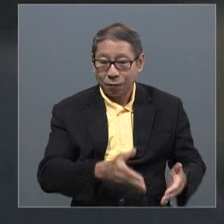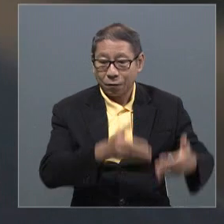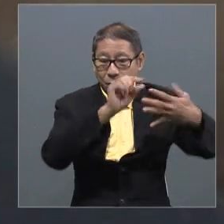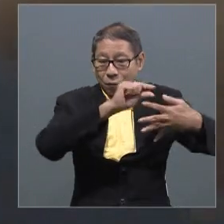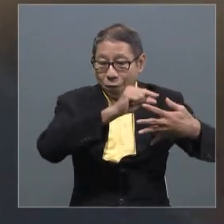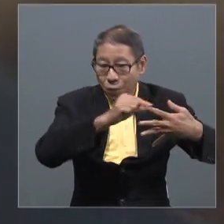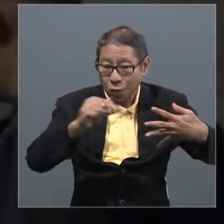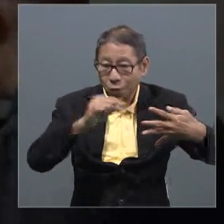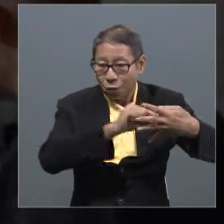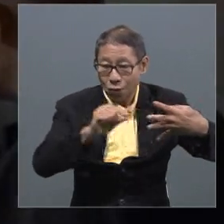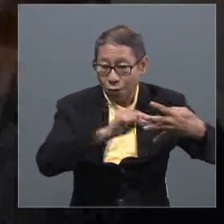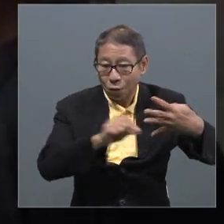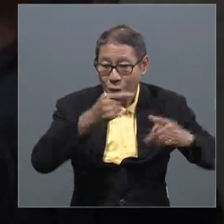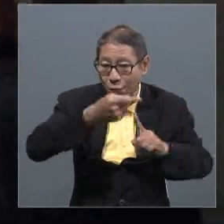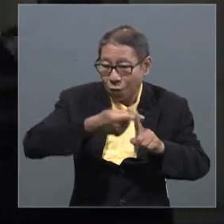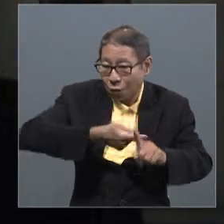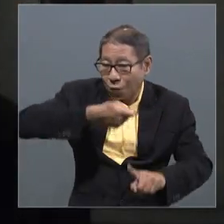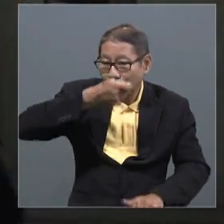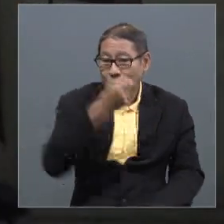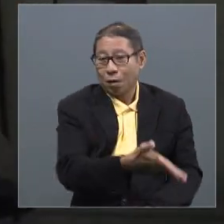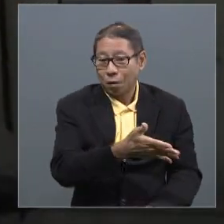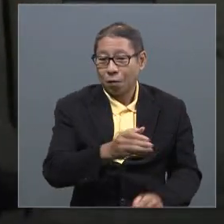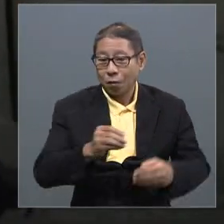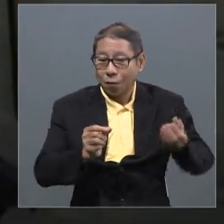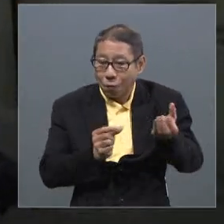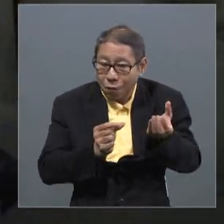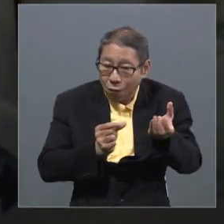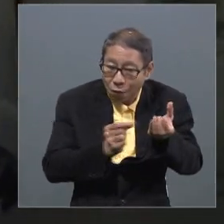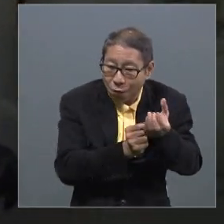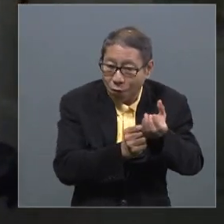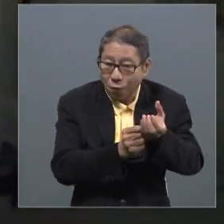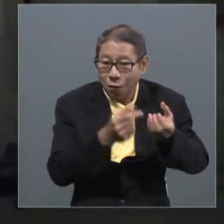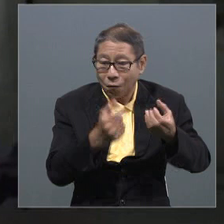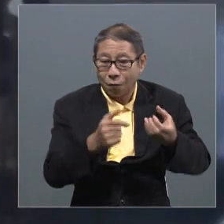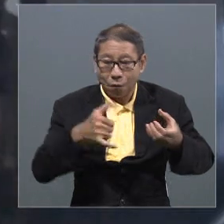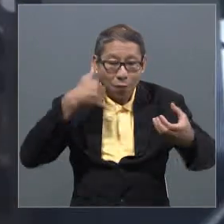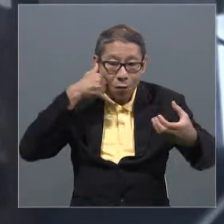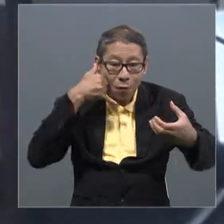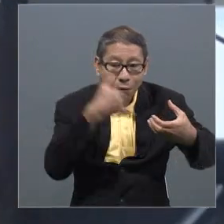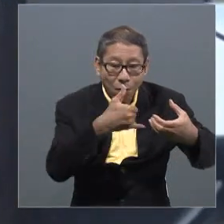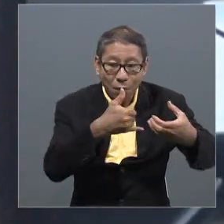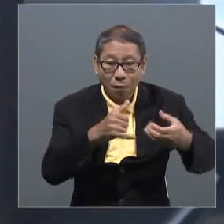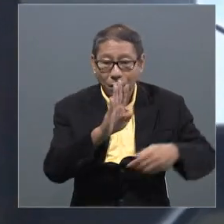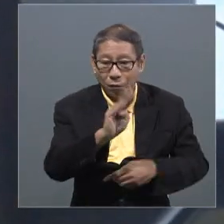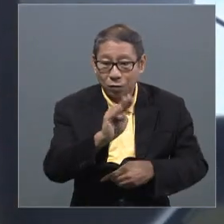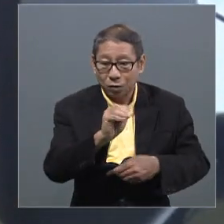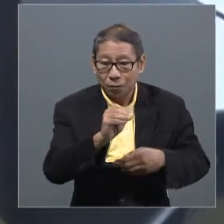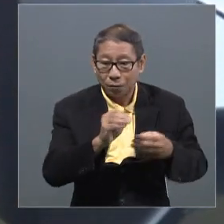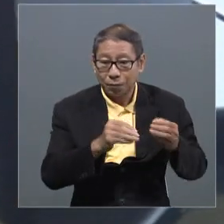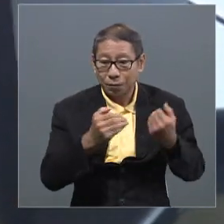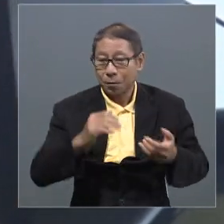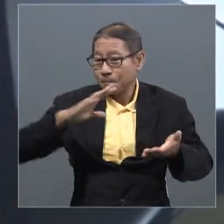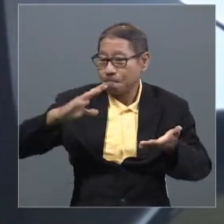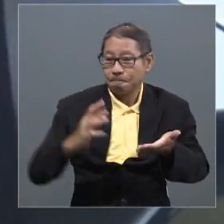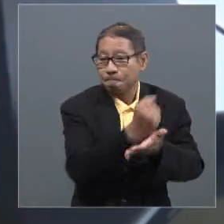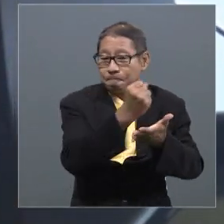อาทรหลายที่เลยไปเช่ามาแล้วก็เอาซิม Boxเนี่ยไปติดตั้งเป้าหมายจริงๆจะติดตั้งทั้งหมด 40เครื่องนะครับแต่มาโดนจับซะ